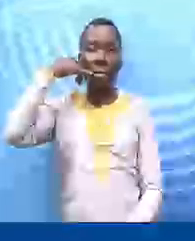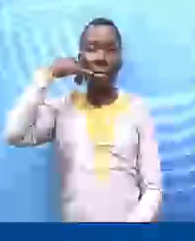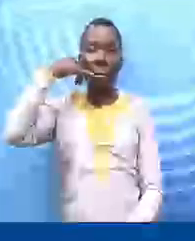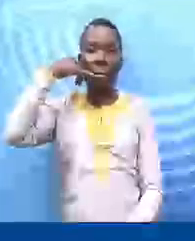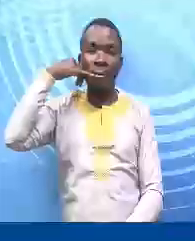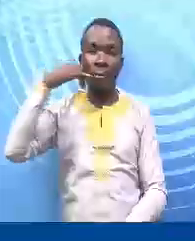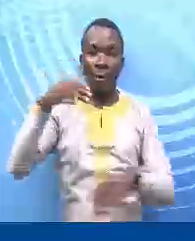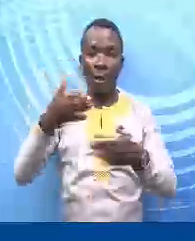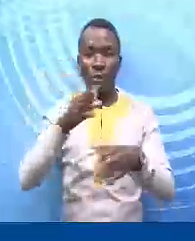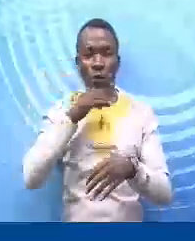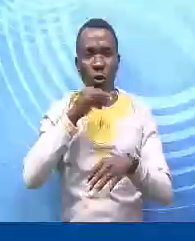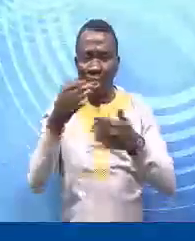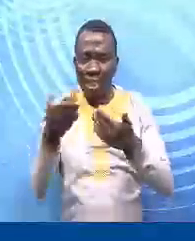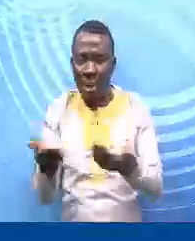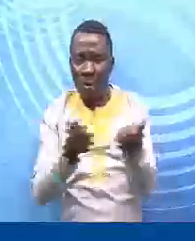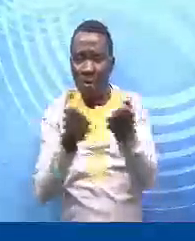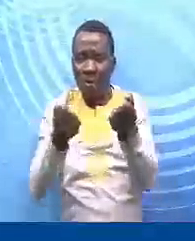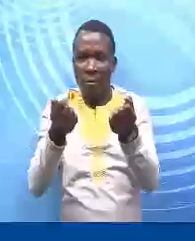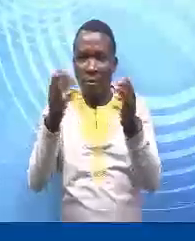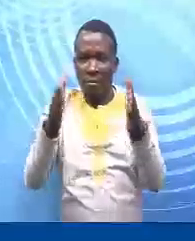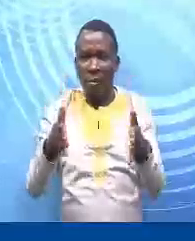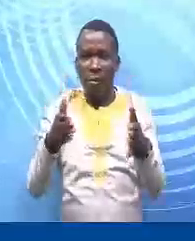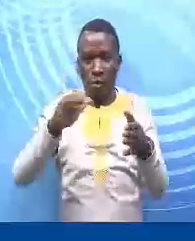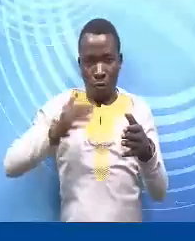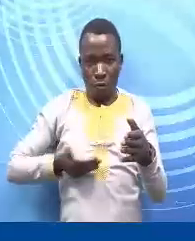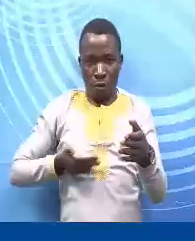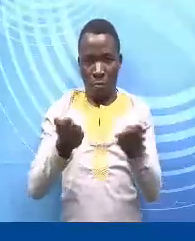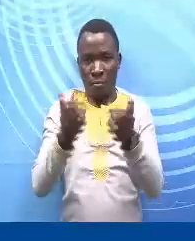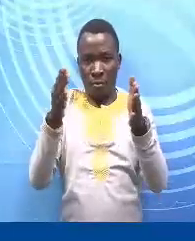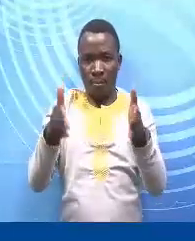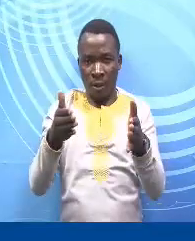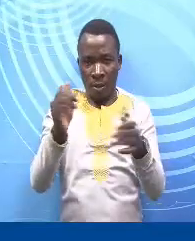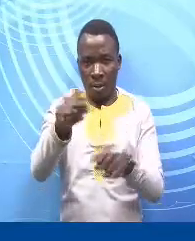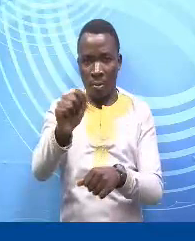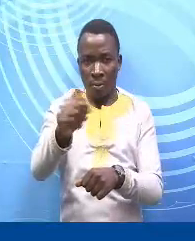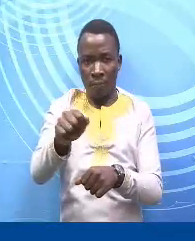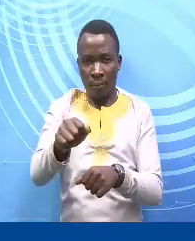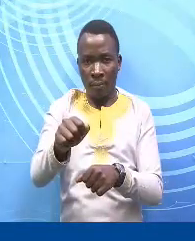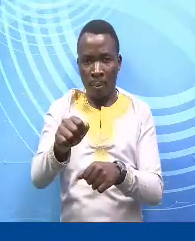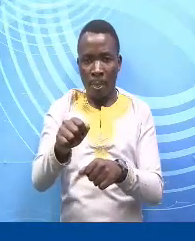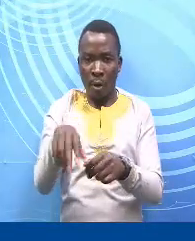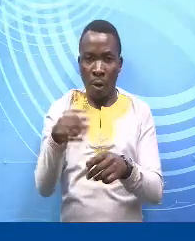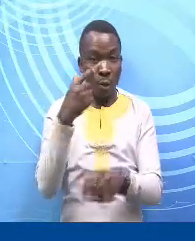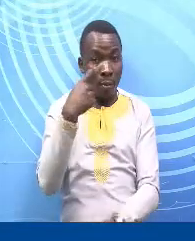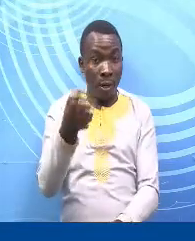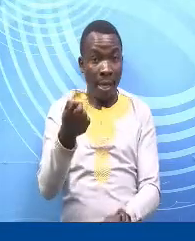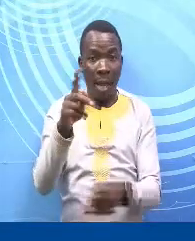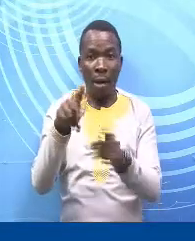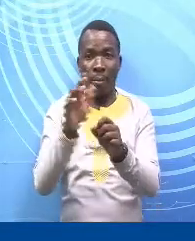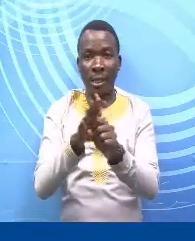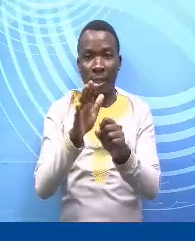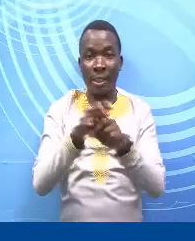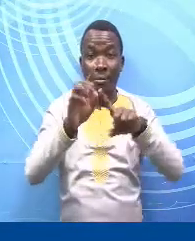Yarangariye kuri telefone. Umusore cyangwa warutwaye imodoka? Ni umugore. Warutwaye. Urabona nyine abenshi